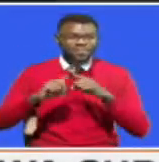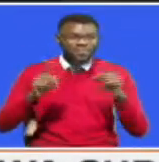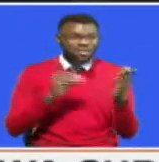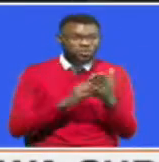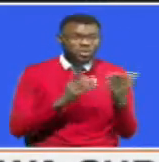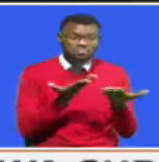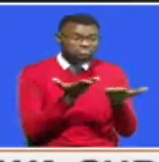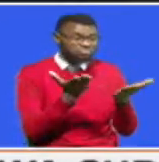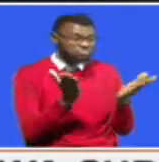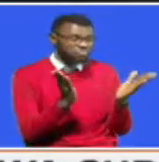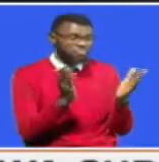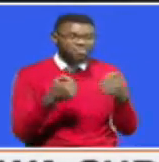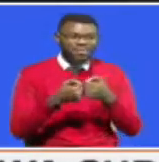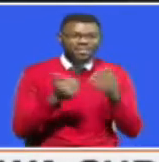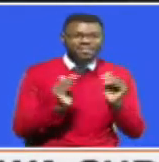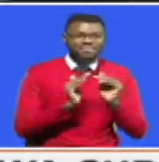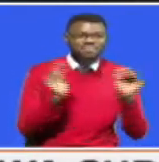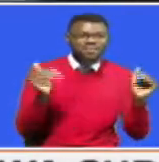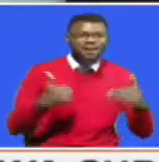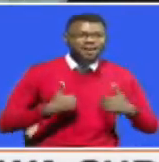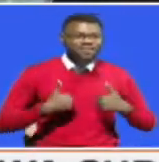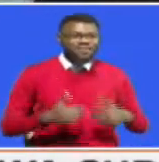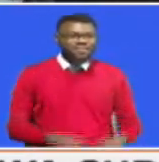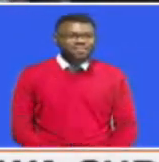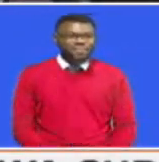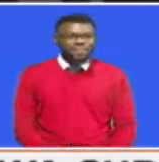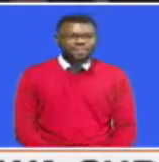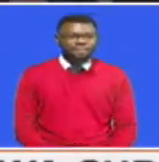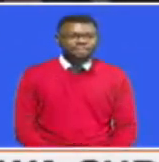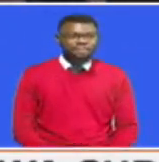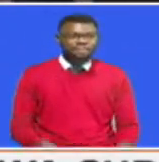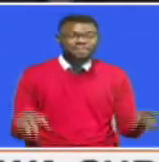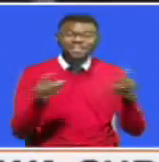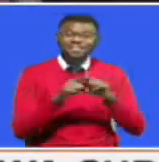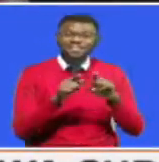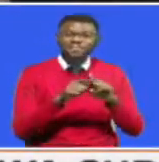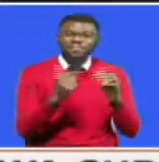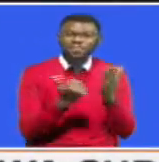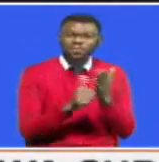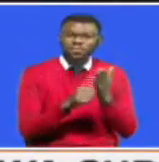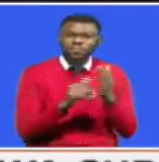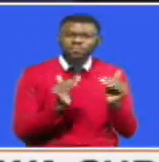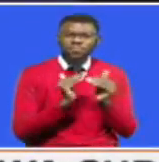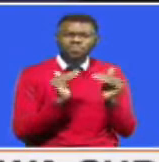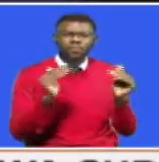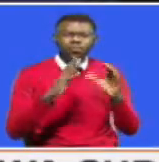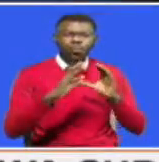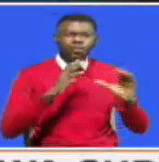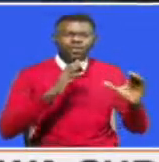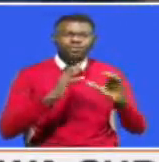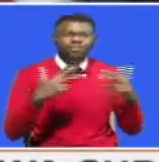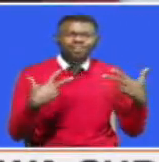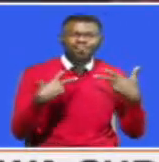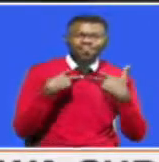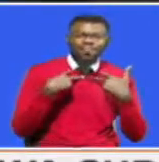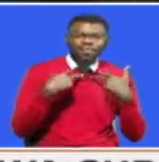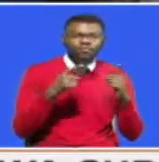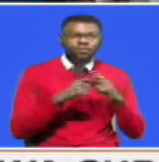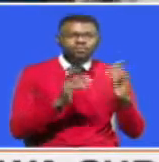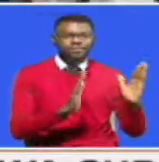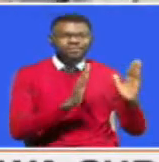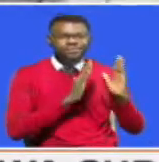hao walikumbwa na changamoto si haba, kama matatizo ya mawasiliano na ukosefu wa